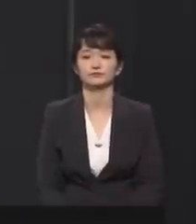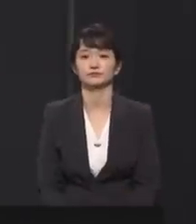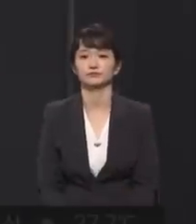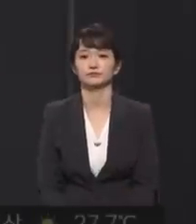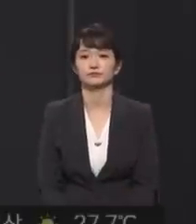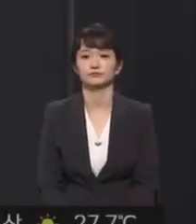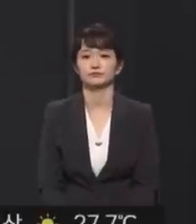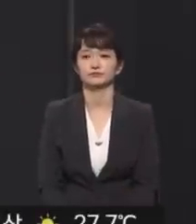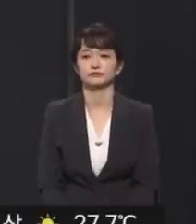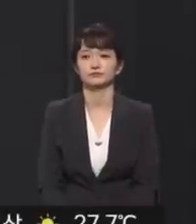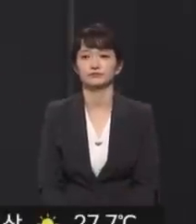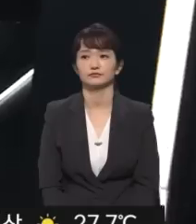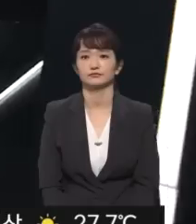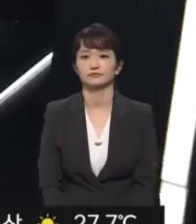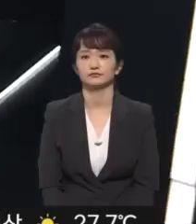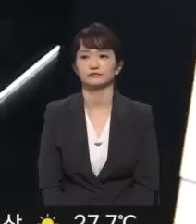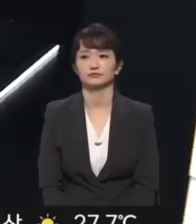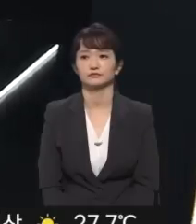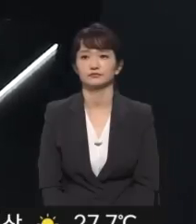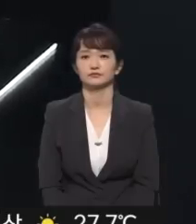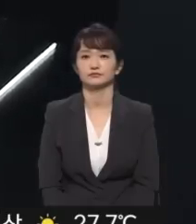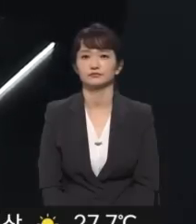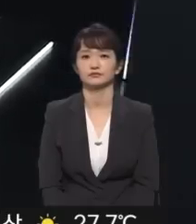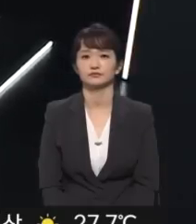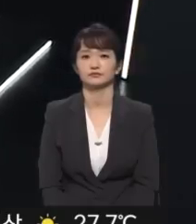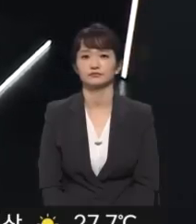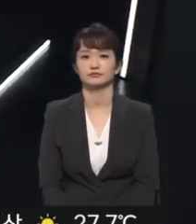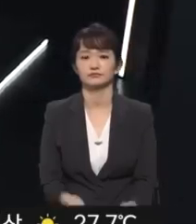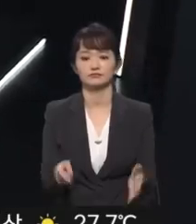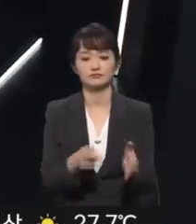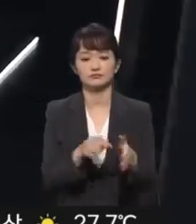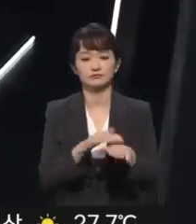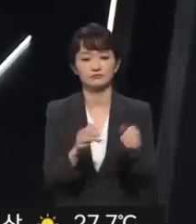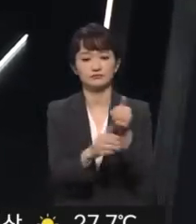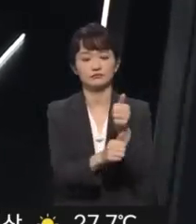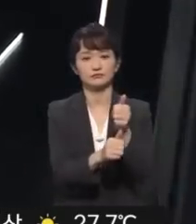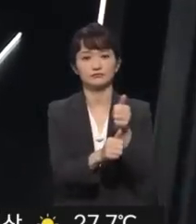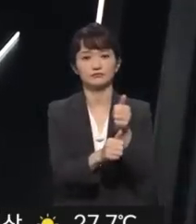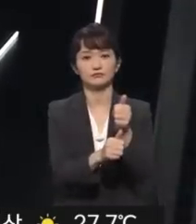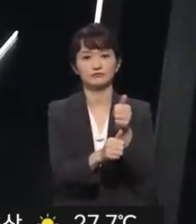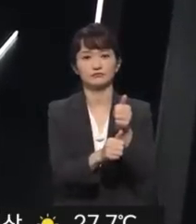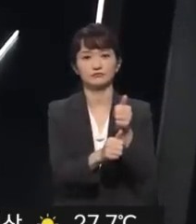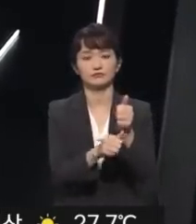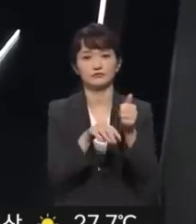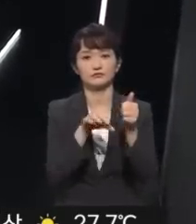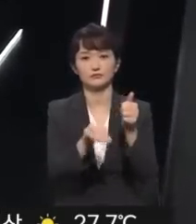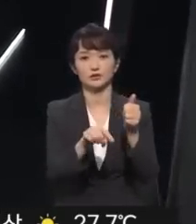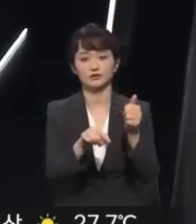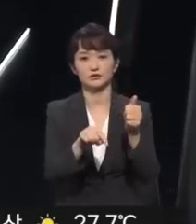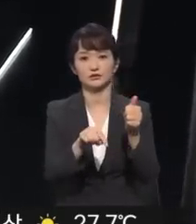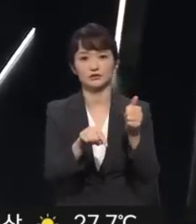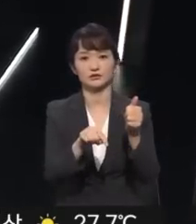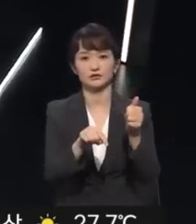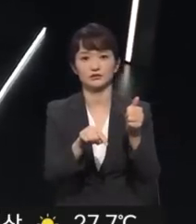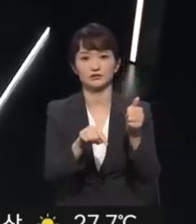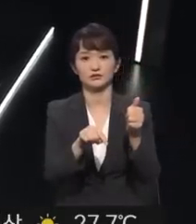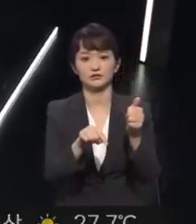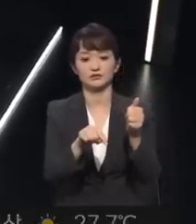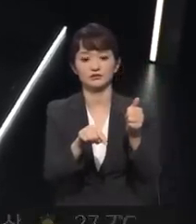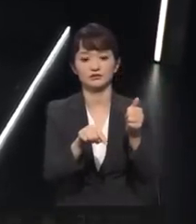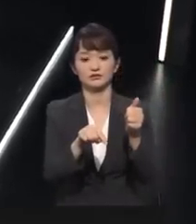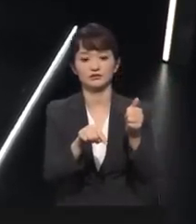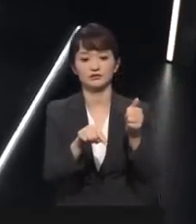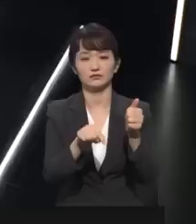이게 결정 나기 뭐 같이 구운 결과가 나오기 전에는 이길 거라고 주요 비대위원장 도 계속 얘기 했었는데 지금 본 않은 질거라고